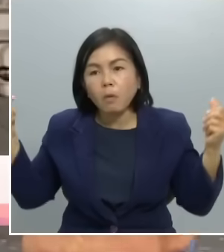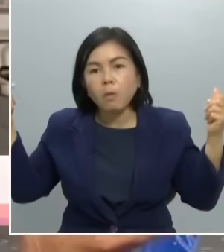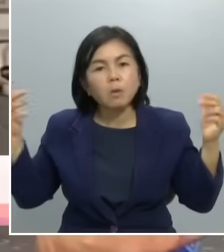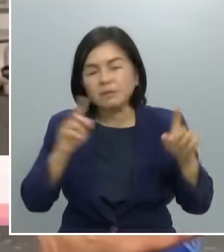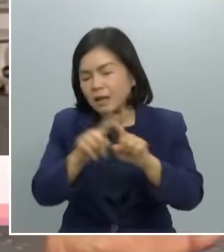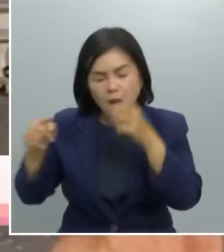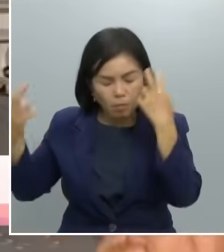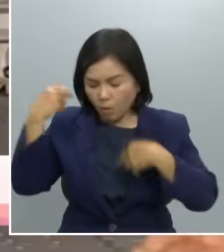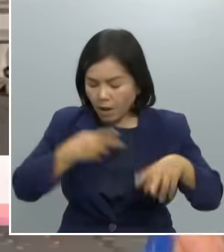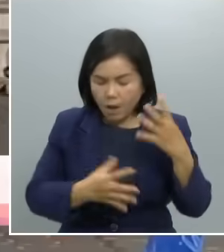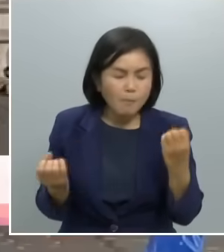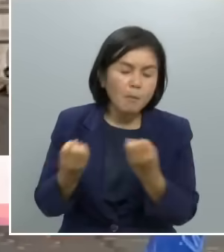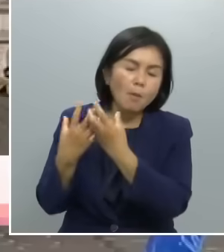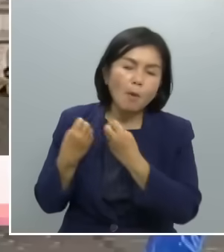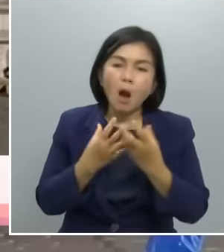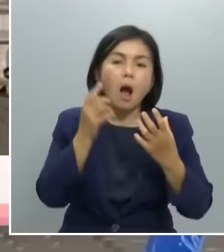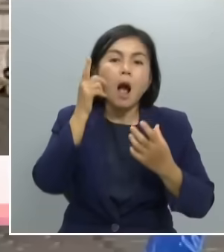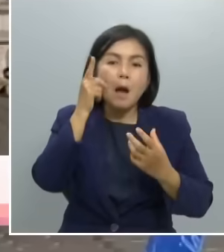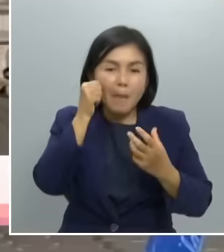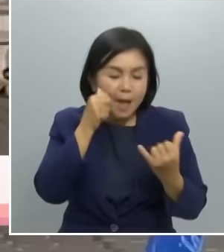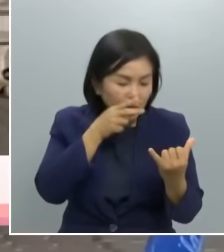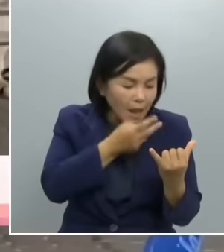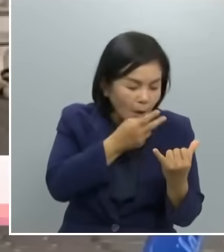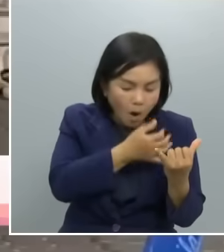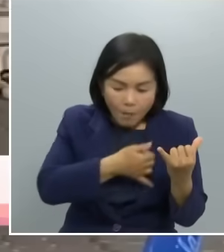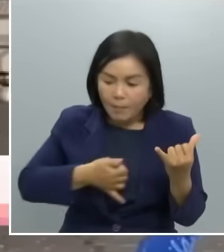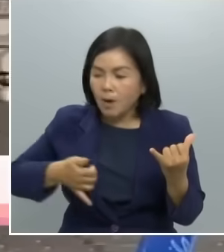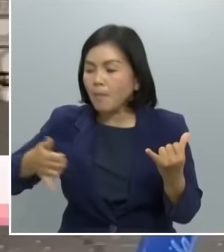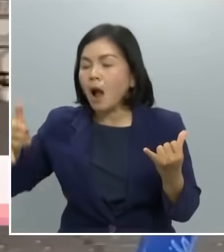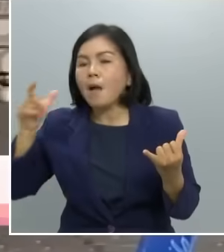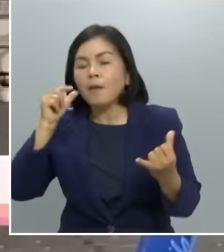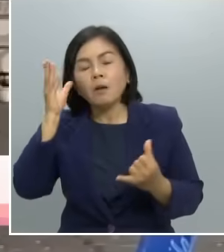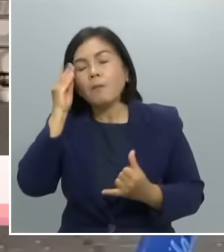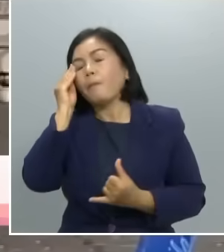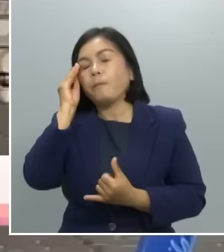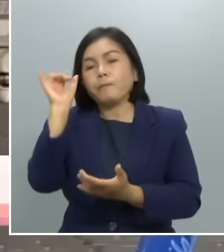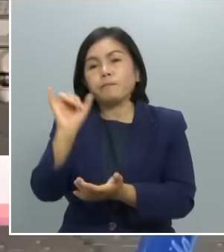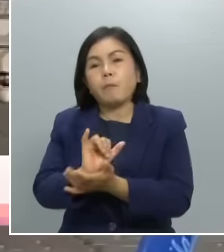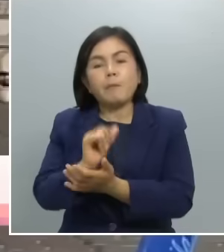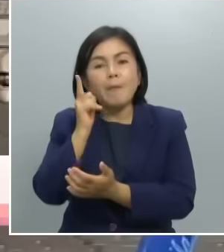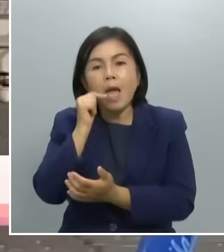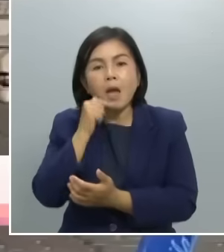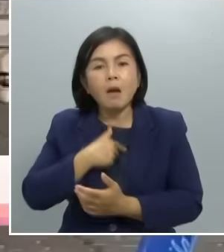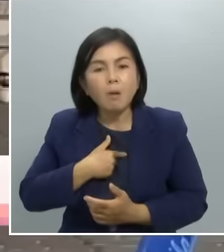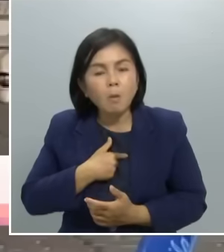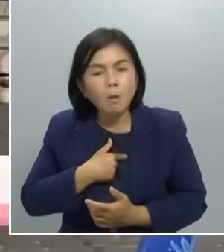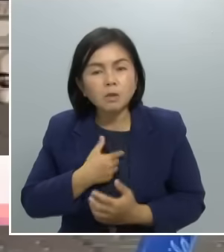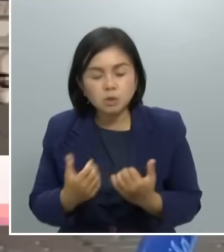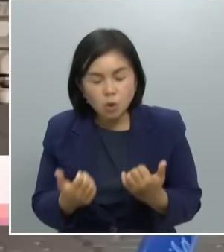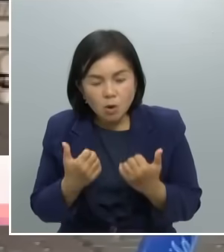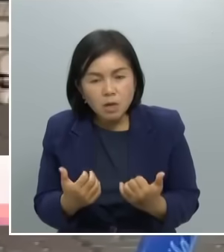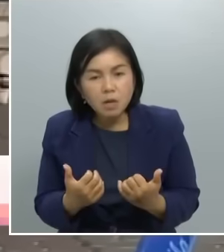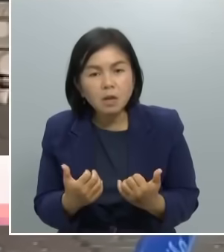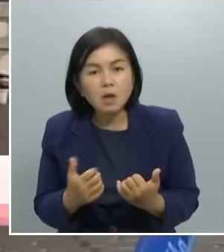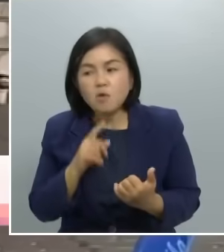มากๆจริงๆแม่ออกมาจากห้องฉุกเฉินแม่เป็นลมล้มทั้งยืนตอนนี้ยังไม่ได้ร้อง